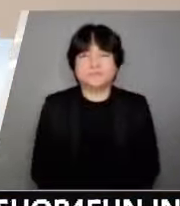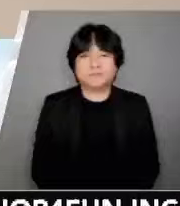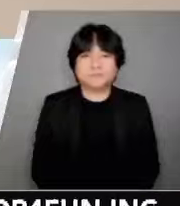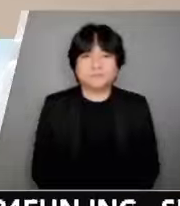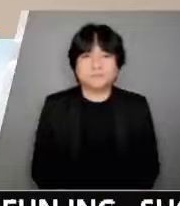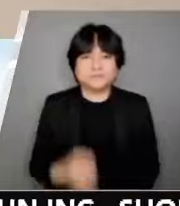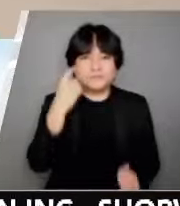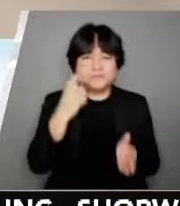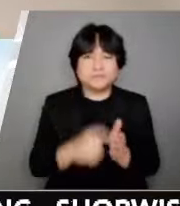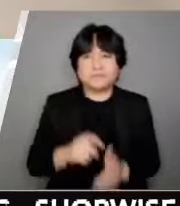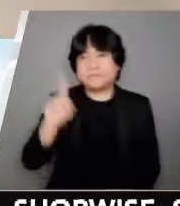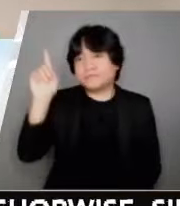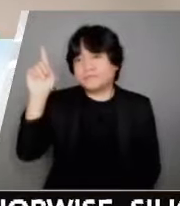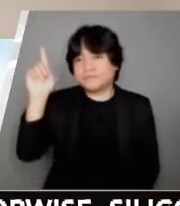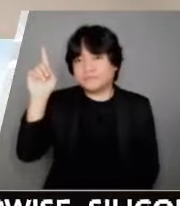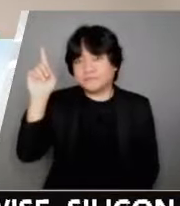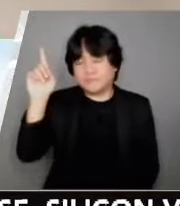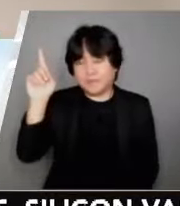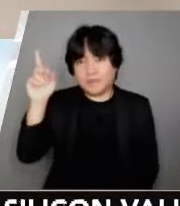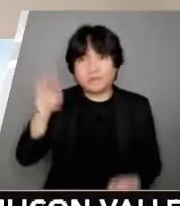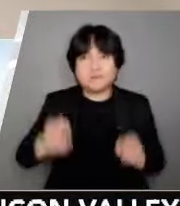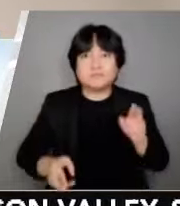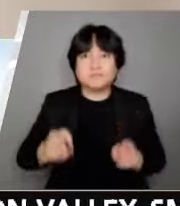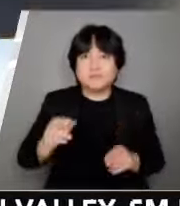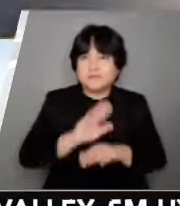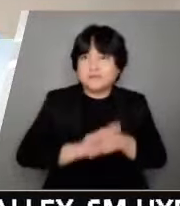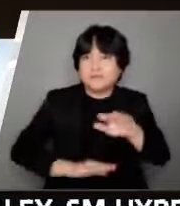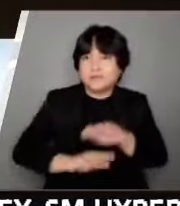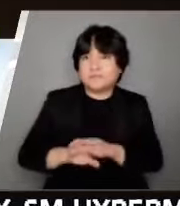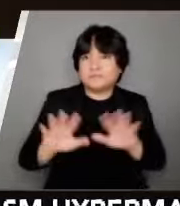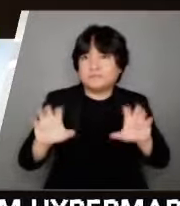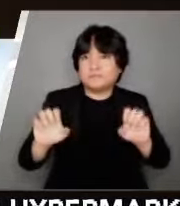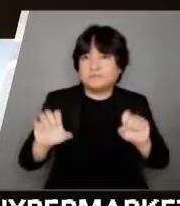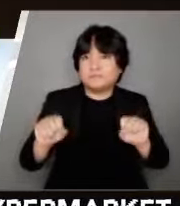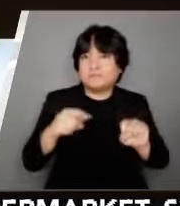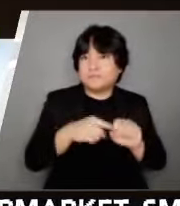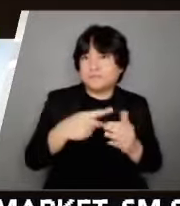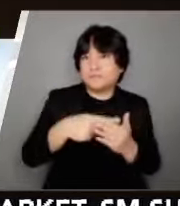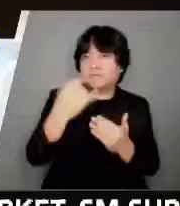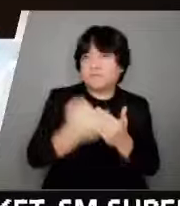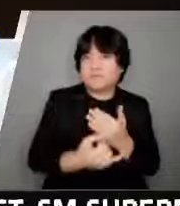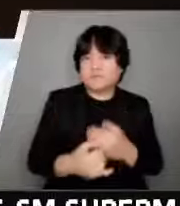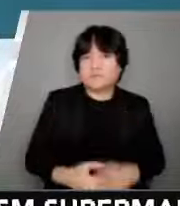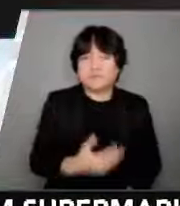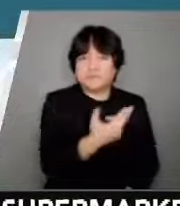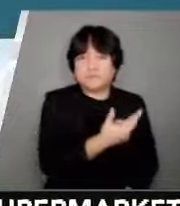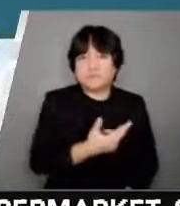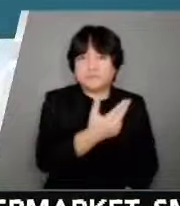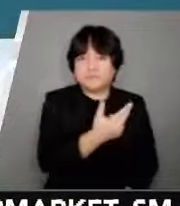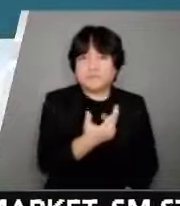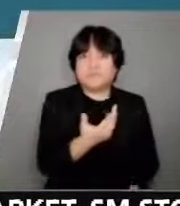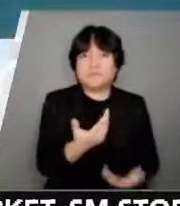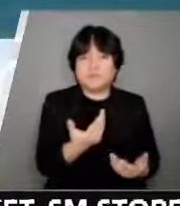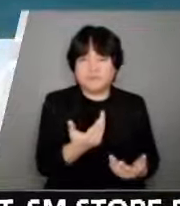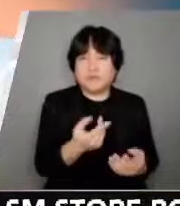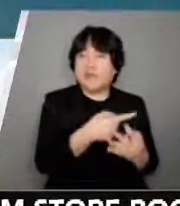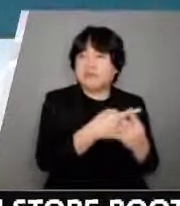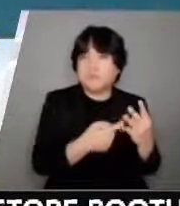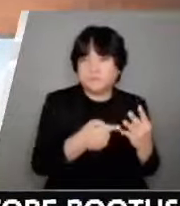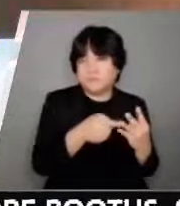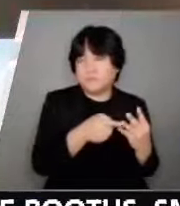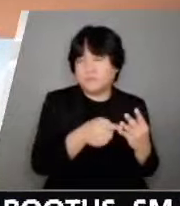Ito ha, ang robotic prosthetic hand project ni James Senina, John Vincent Ponong, Roland Sanchez at Jose Santa